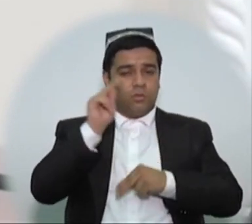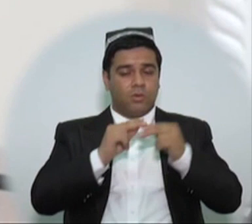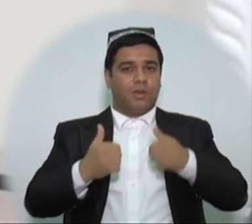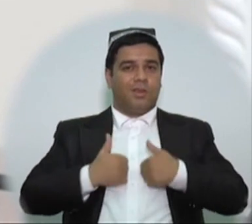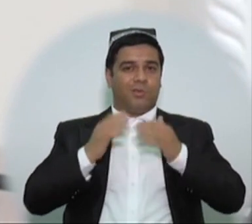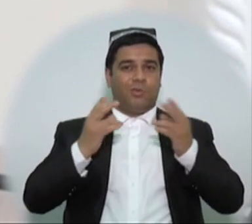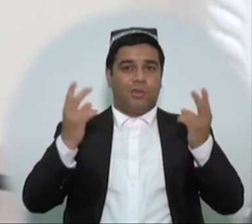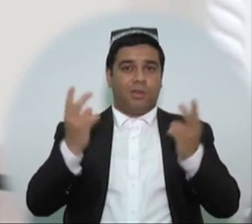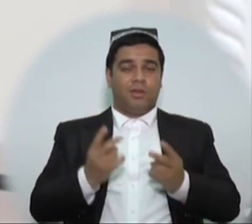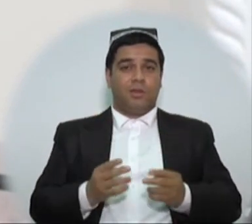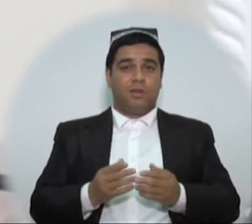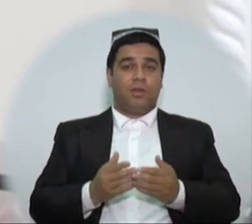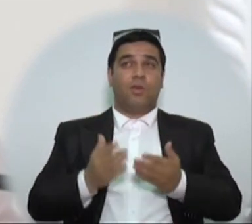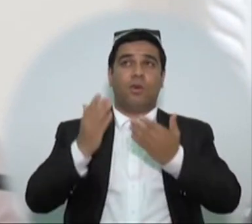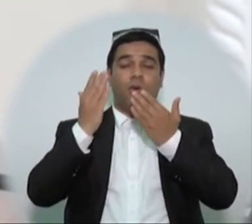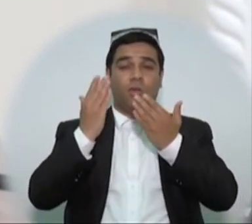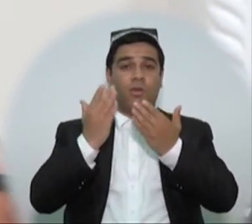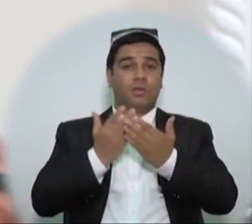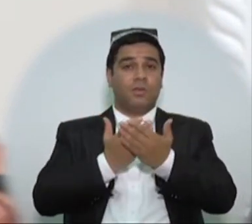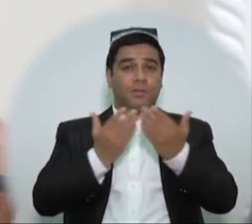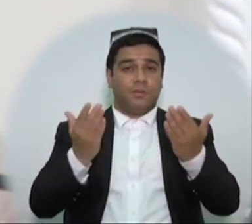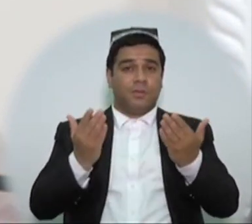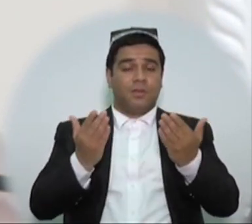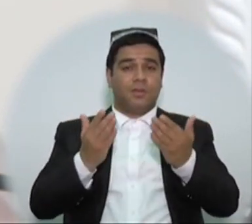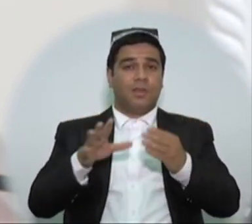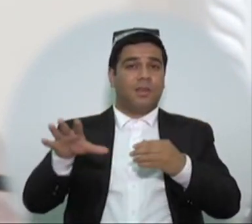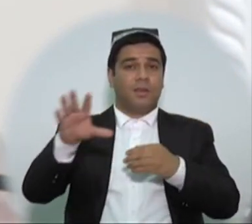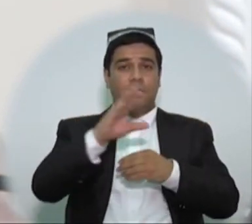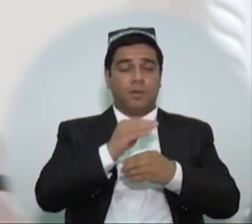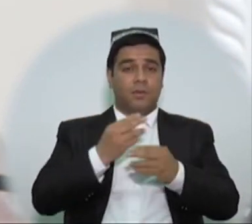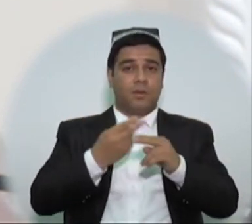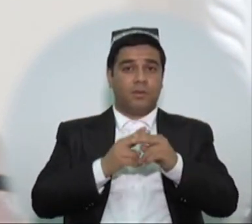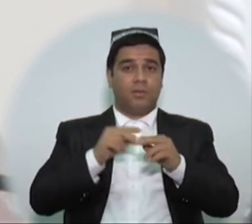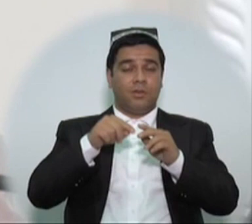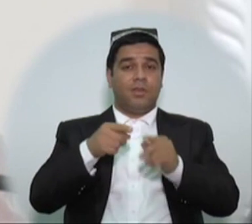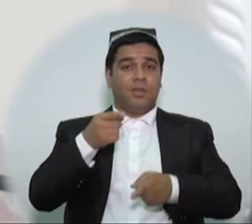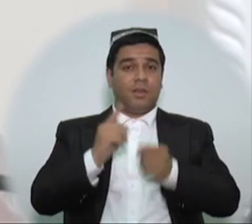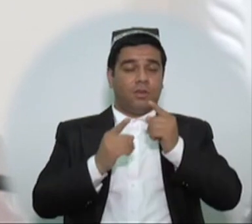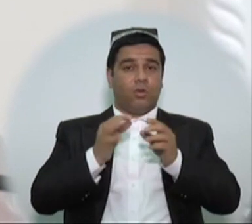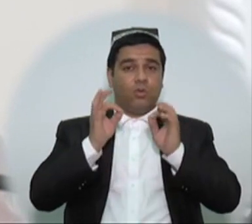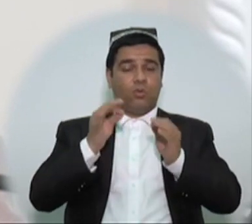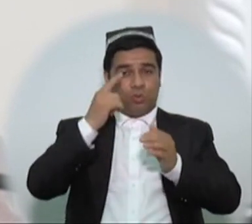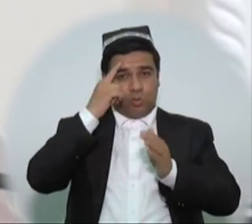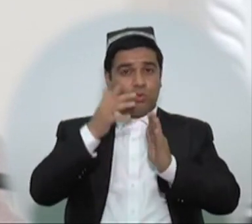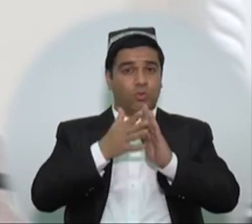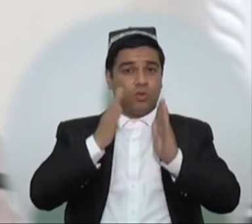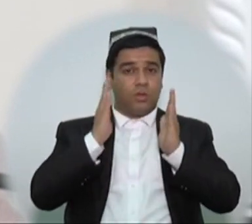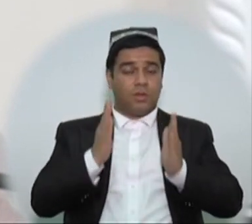urinishlari kerak. Alloh subhanahu va taolo barchalarimizni ushbu haqiqatlarni to'g'ri tushunib